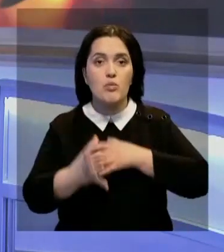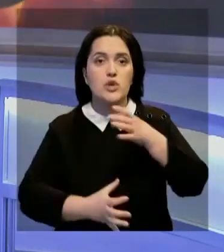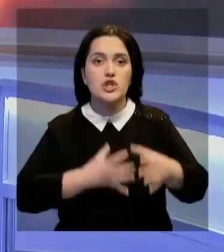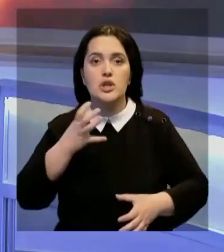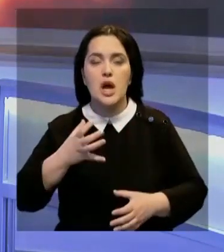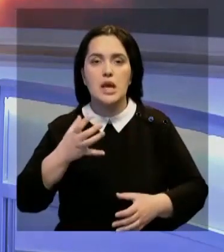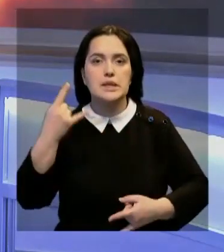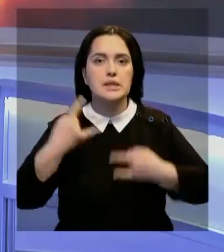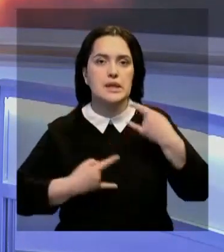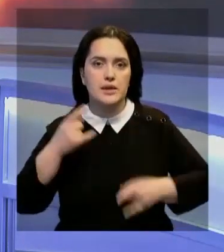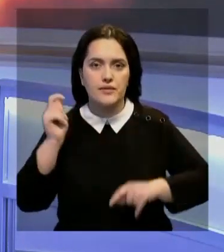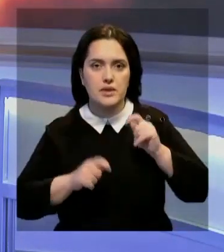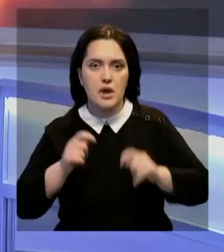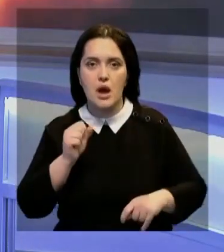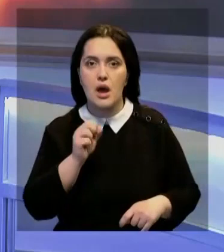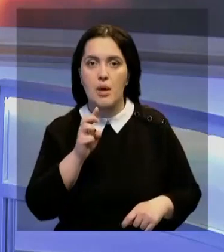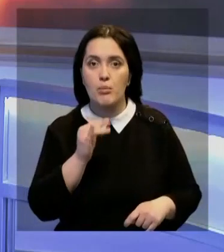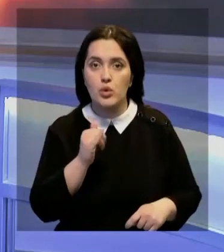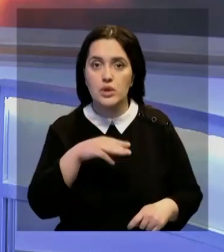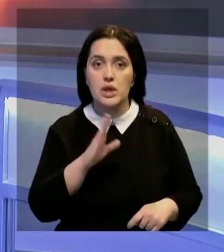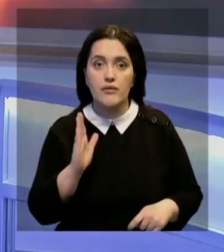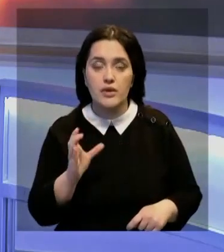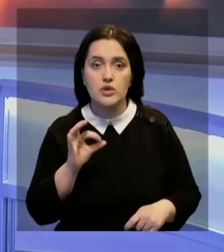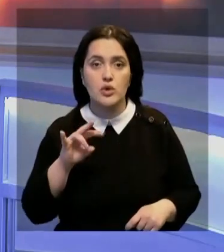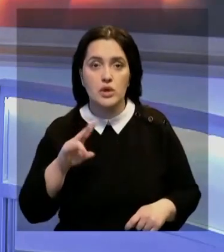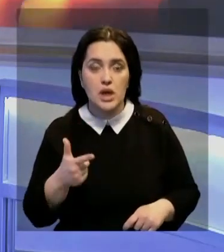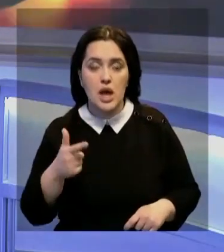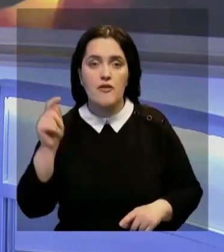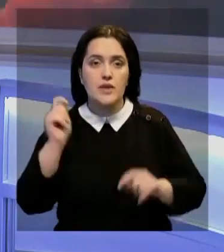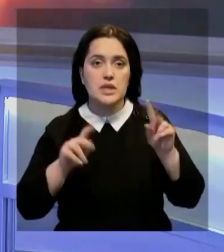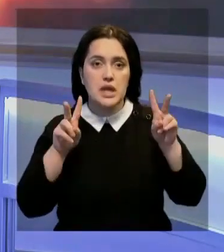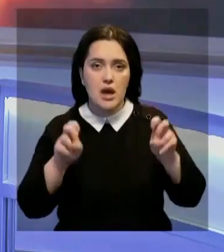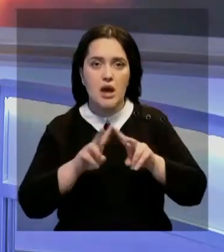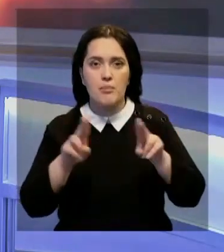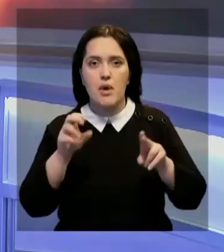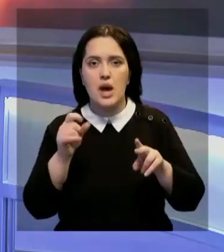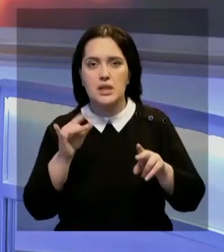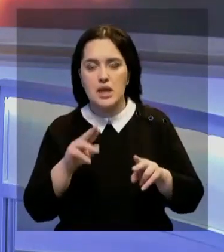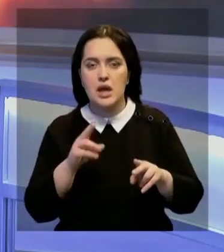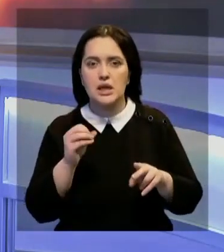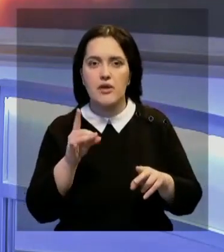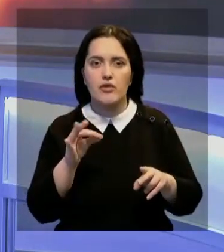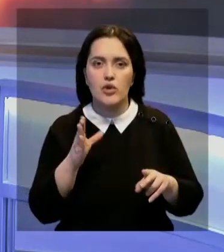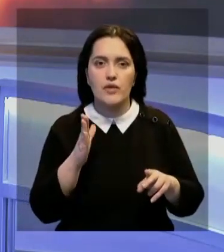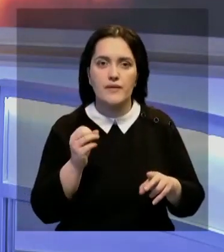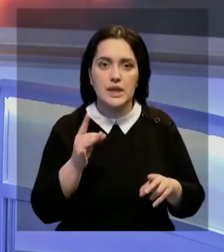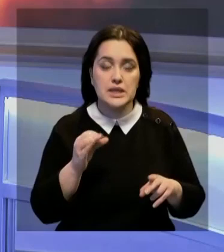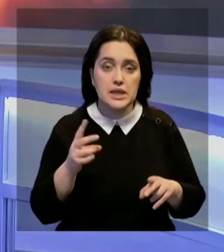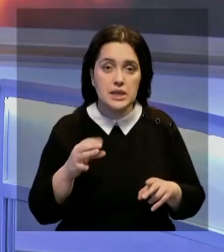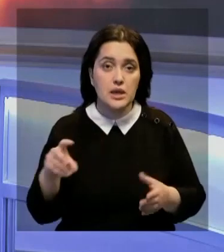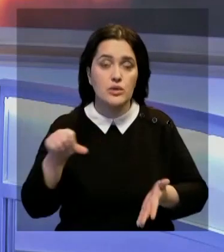теле фестивалей обутой в song festival это азиатский аналог евровидение в этом году в нем принимают участие